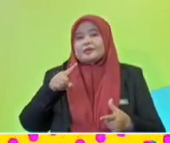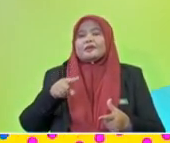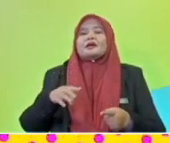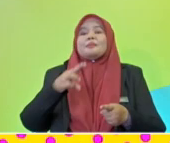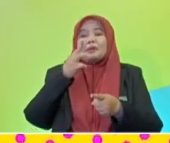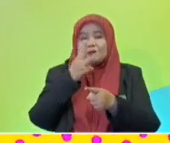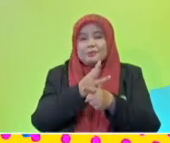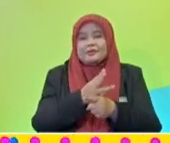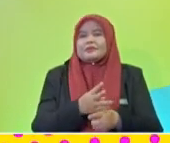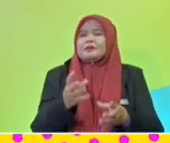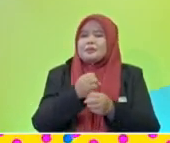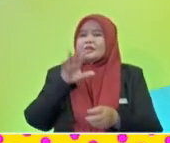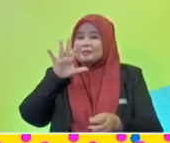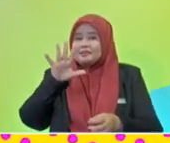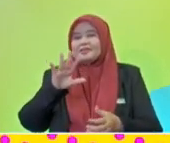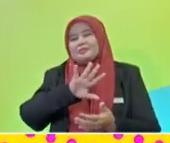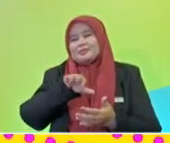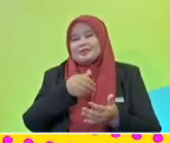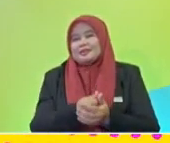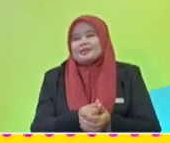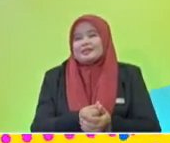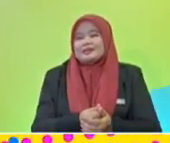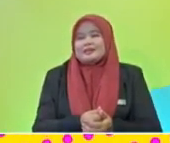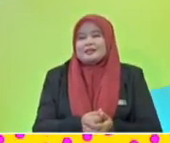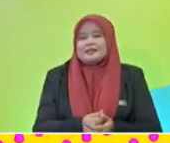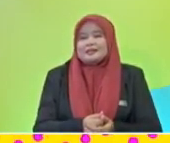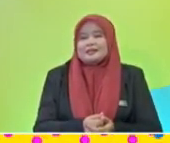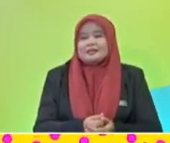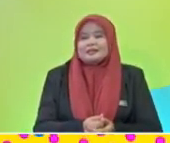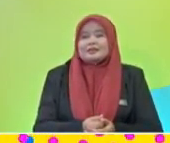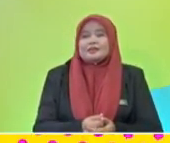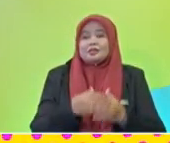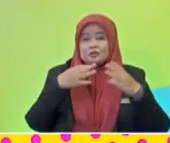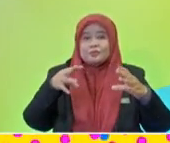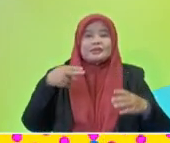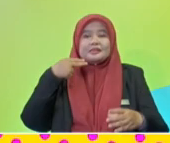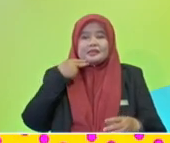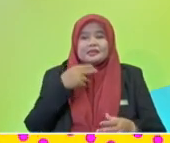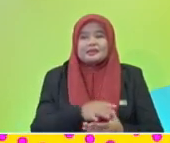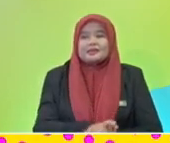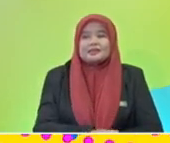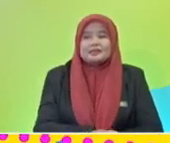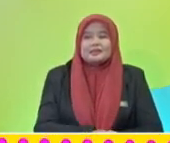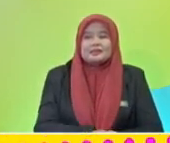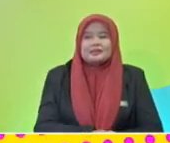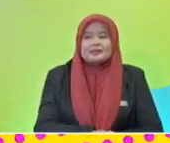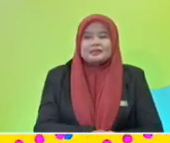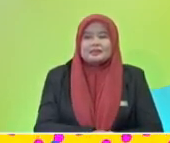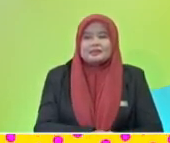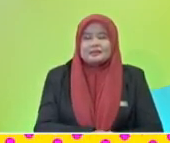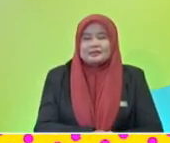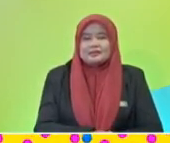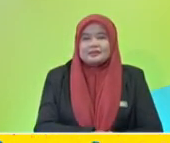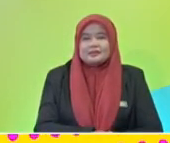bagus dapat li sekali kita minta Asana silakan Asana silakan tunjuk silang kata yang dah buat